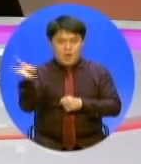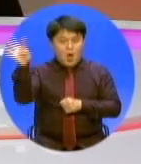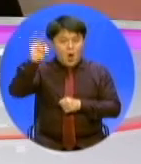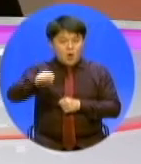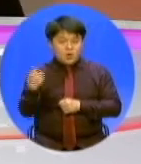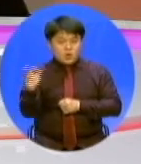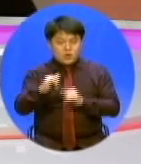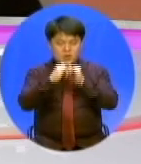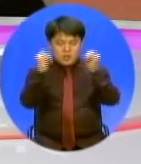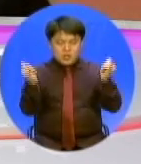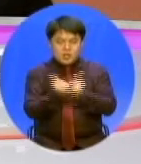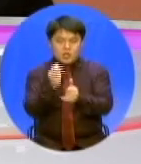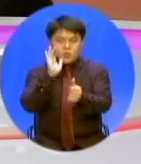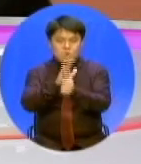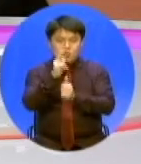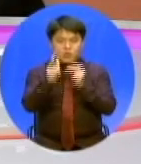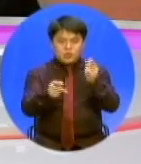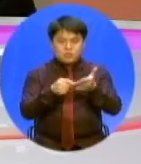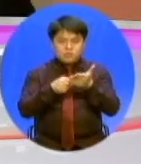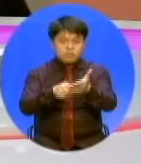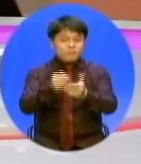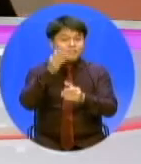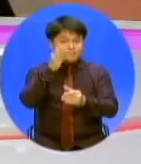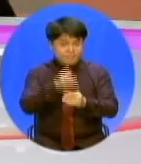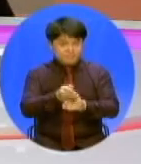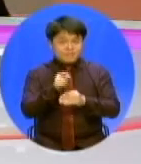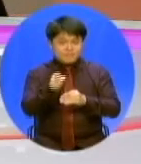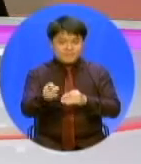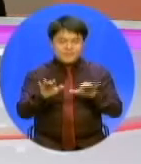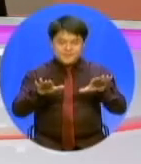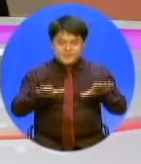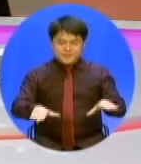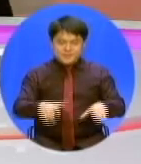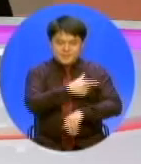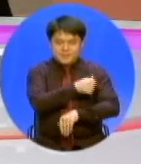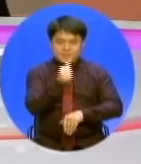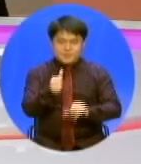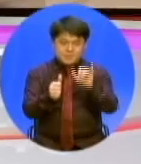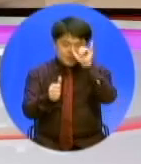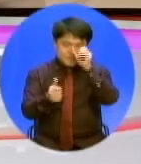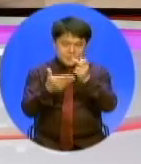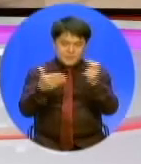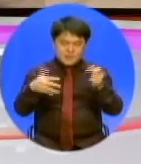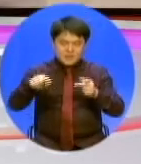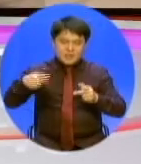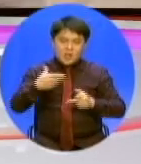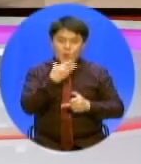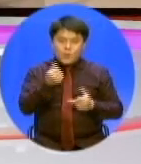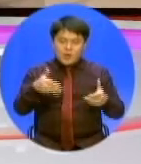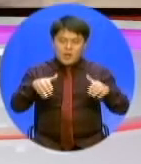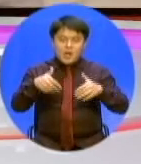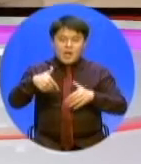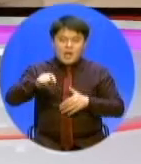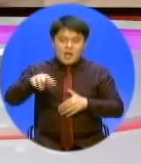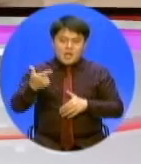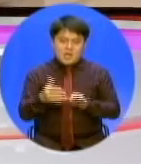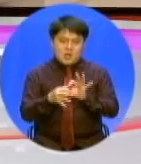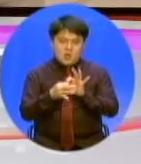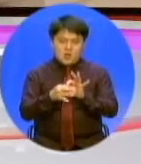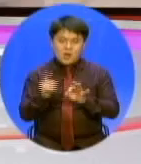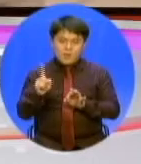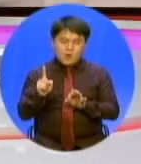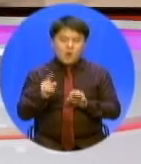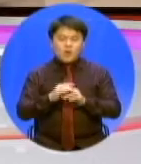230억 원 규모의 사회 공헌 사업을 추진하고 있는데요. 현재 이사장으로 있는 강원랜드 복지재단을 통해 이